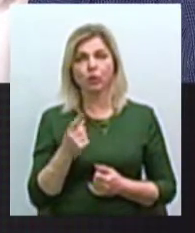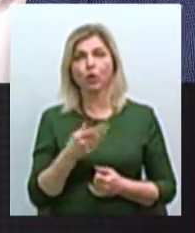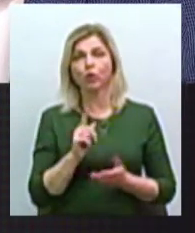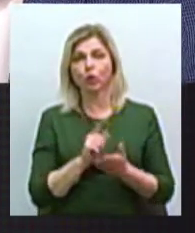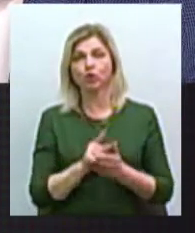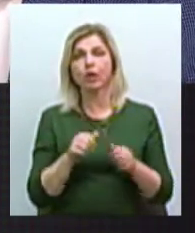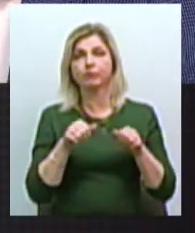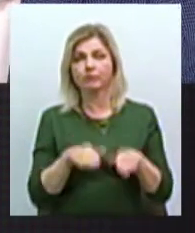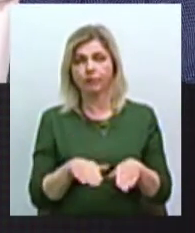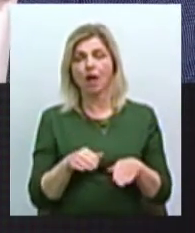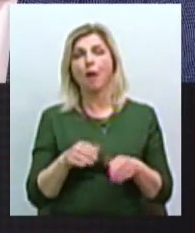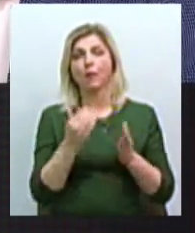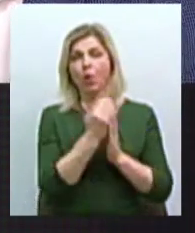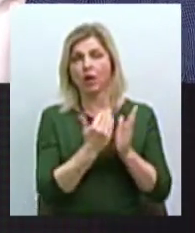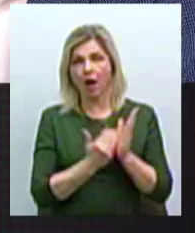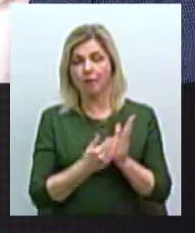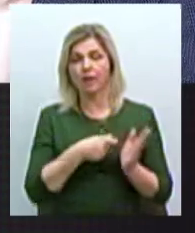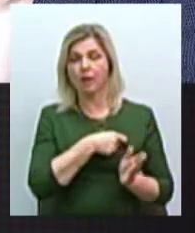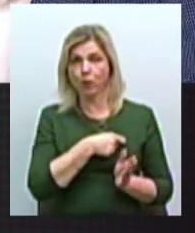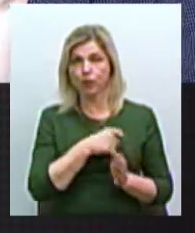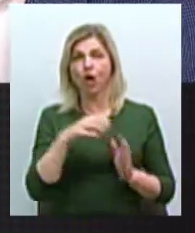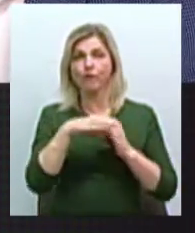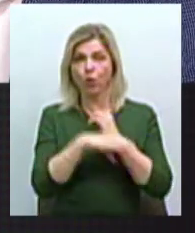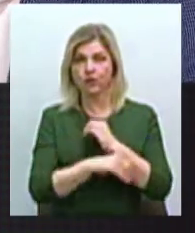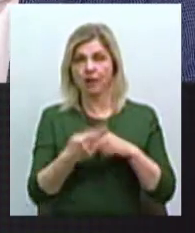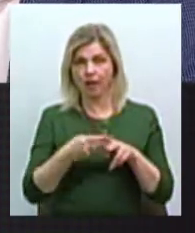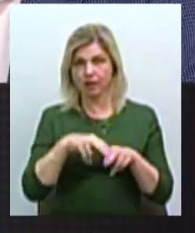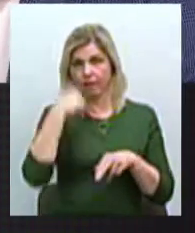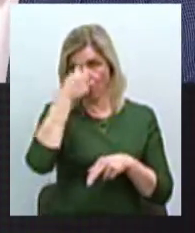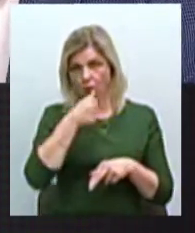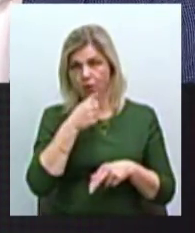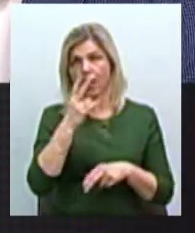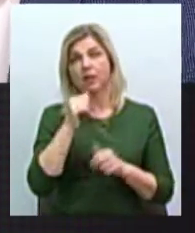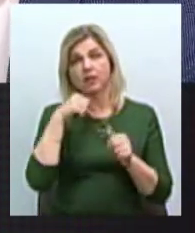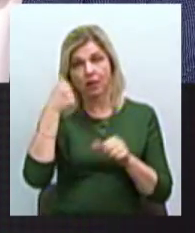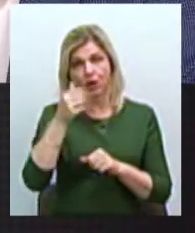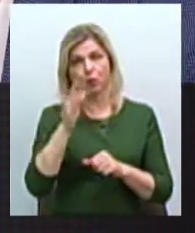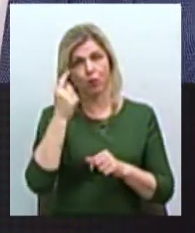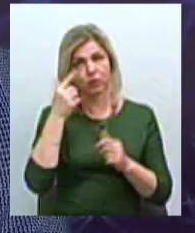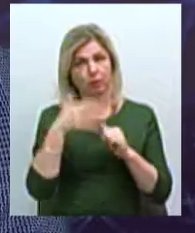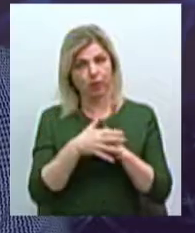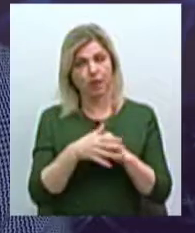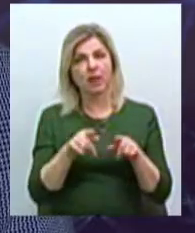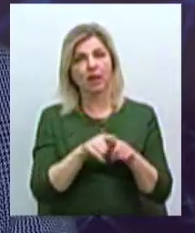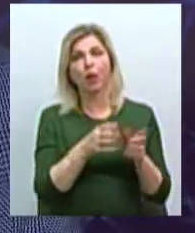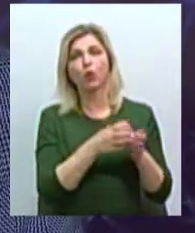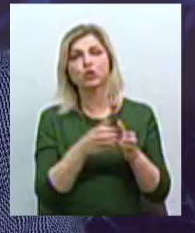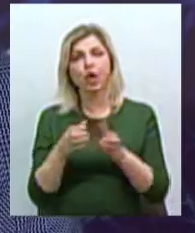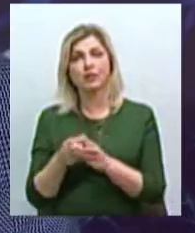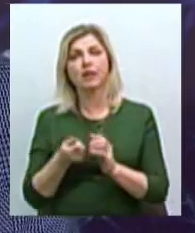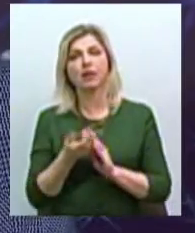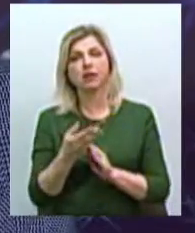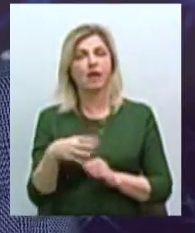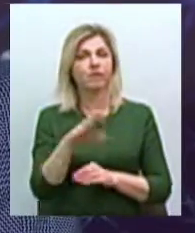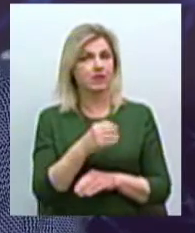эту программу депутатским корпусом в конце этого года, и на следующий год уже будет понятно, что. Я хочу сказать, что таких участков несколько, и все они как бы